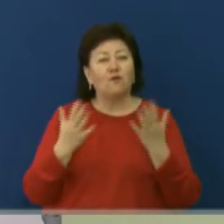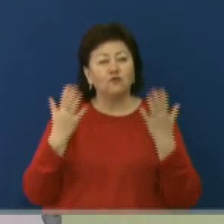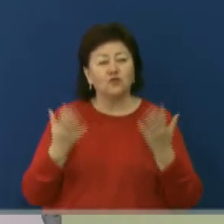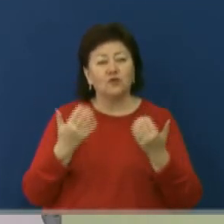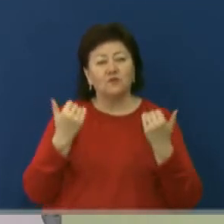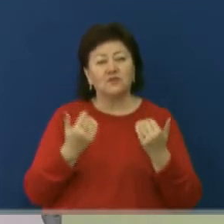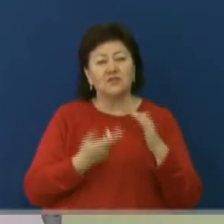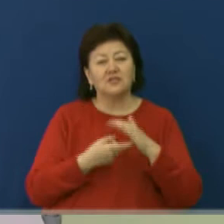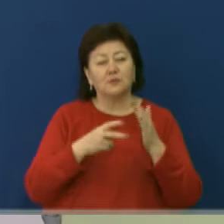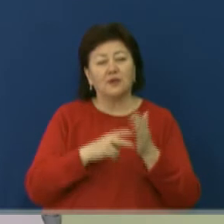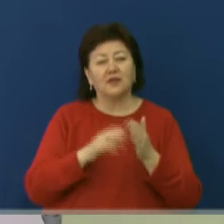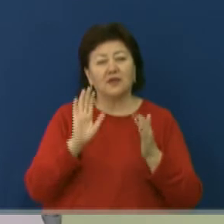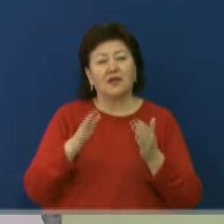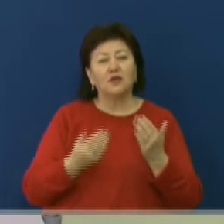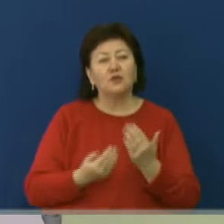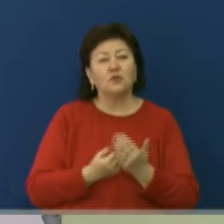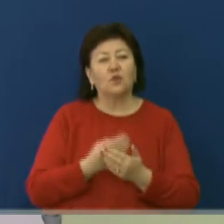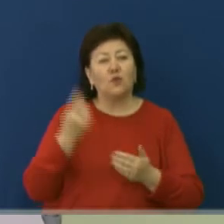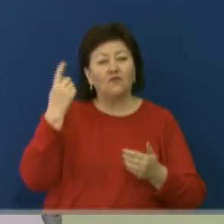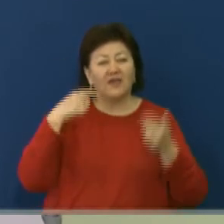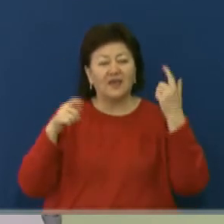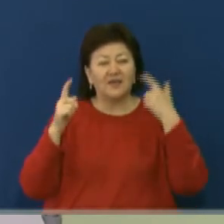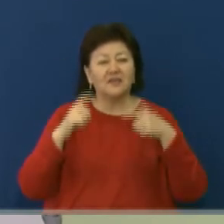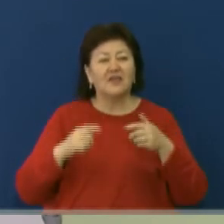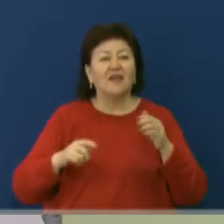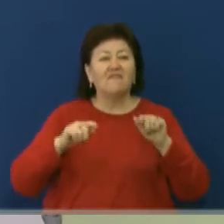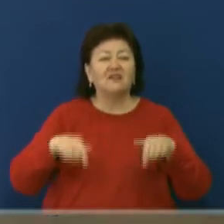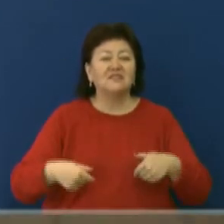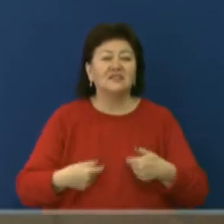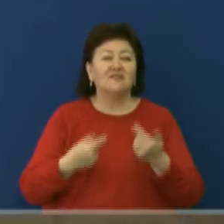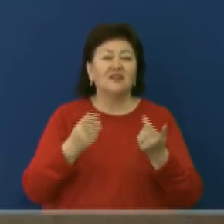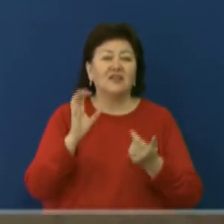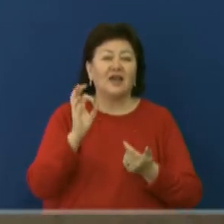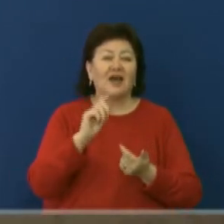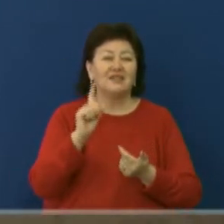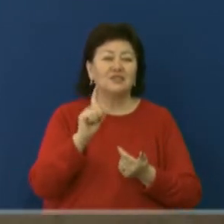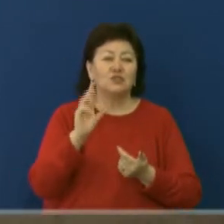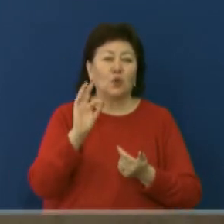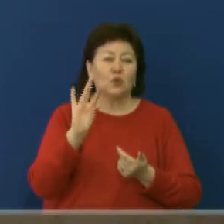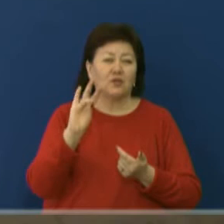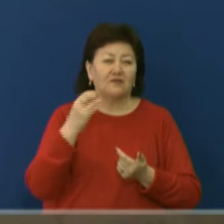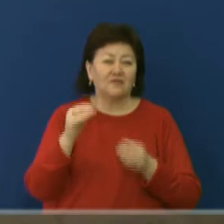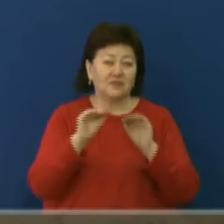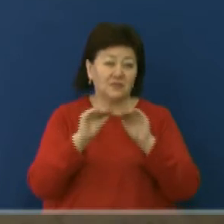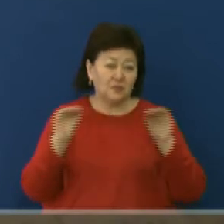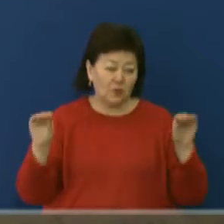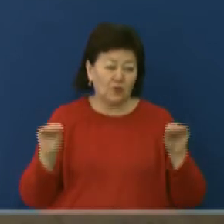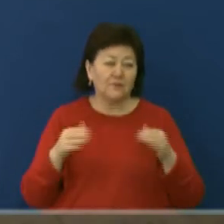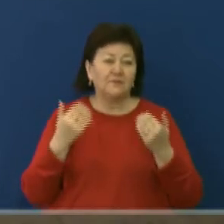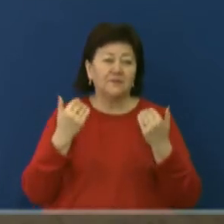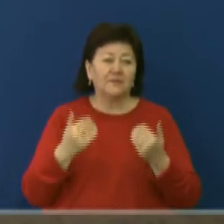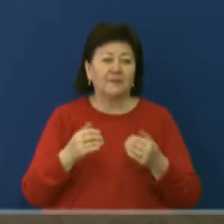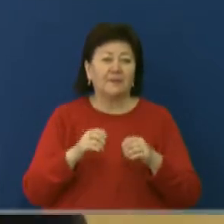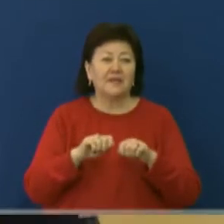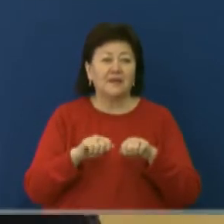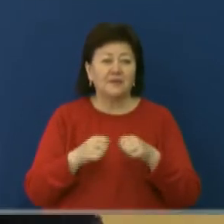будет представлен как новая идея восстановления озонового слоя. Суть научного проекта – восстановление поврежденных